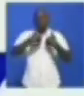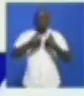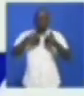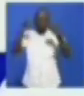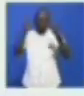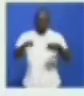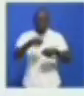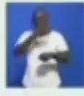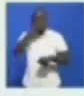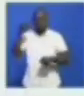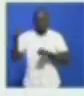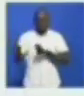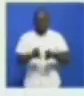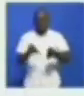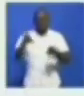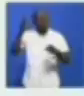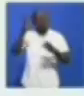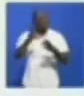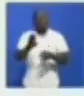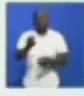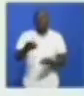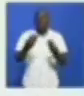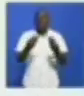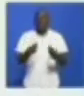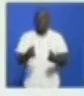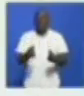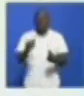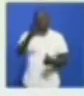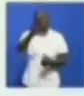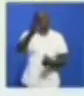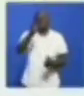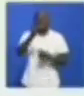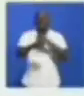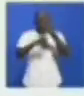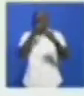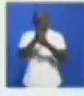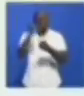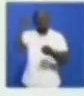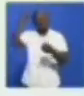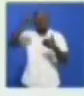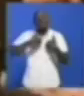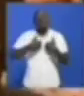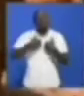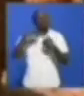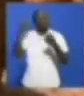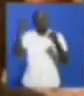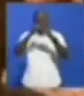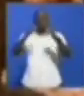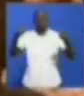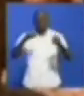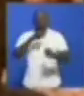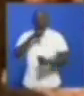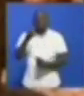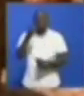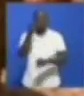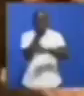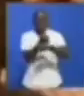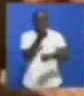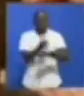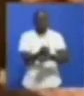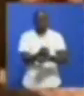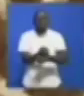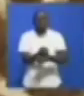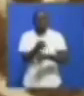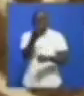faire mieux que le ciment. Et je vous assure que d'ici 5 ans, si vous revenez, il n'y aura pas de fissure dans ce bâtiment. La pierre de taille,